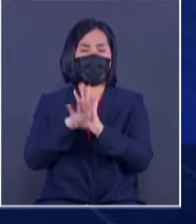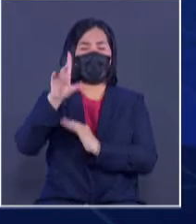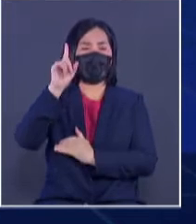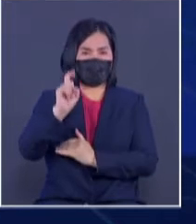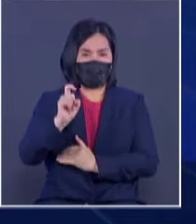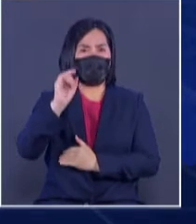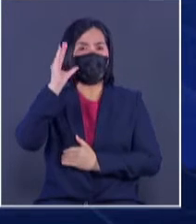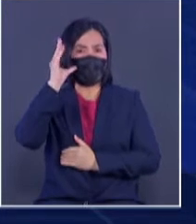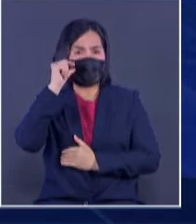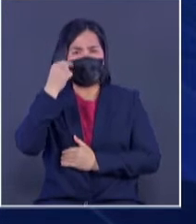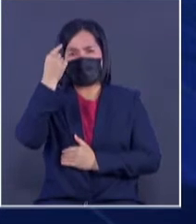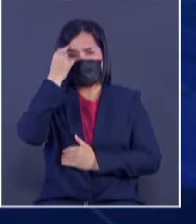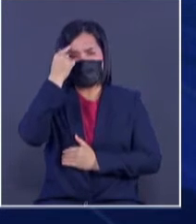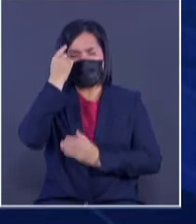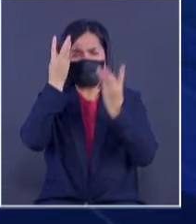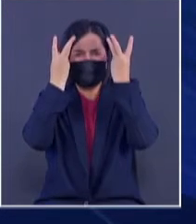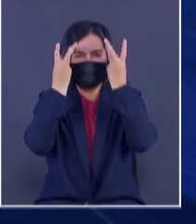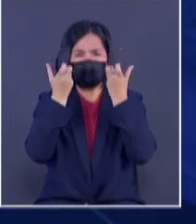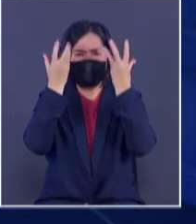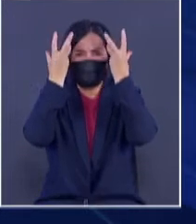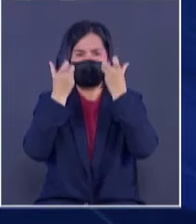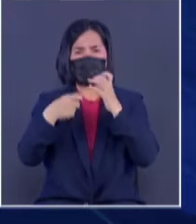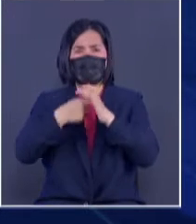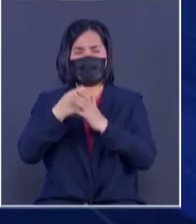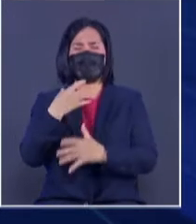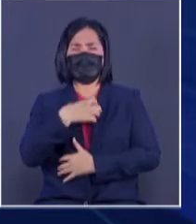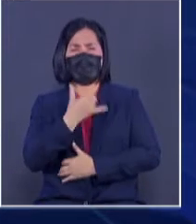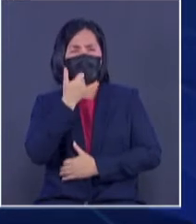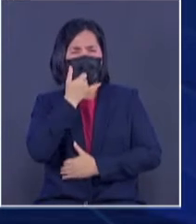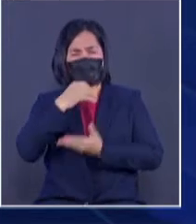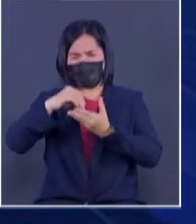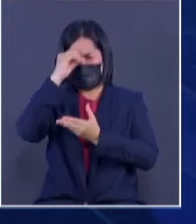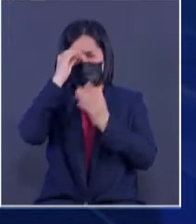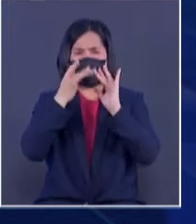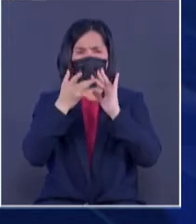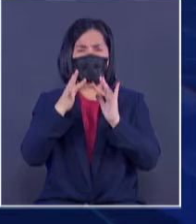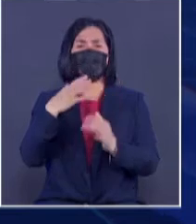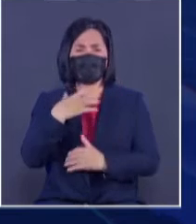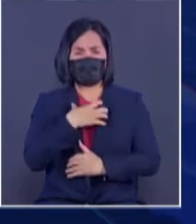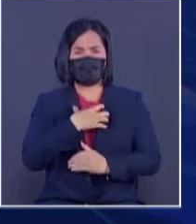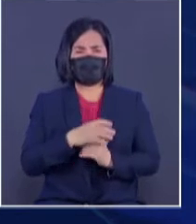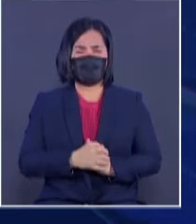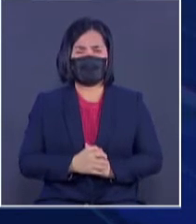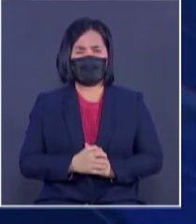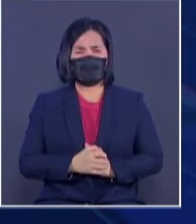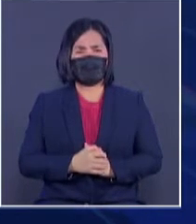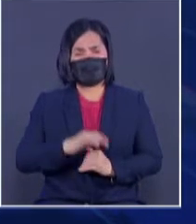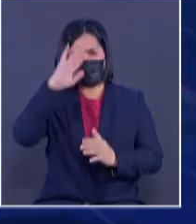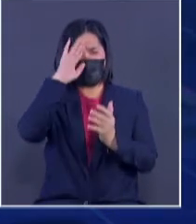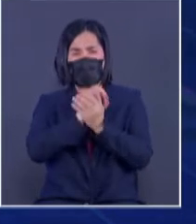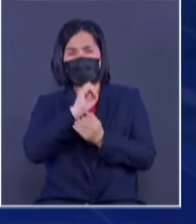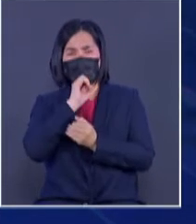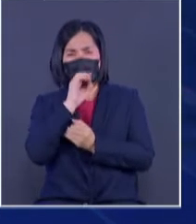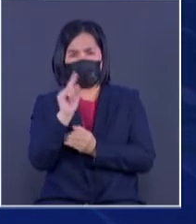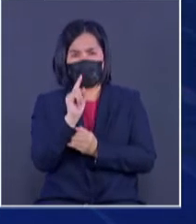งผู้ปกครองเชื่อว่าเด็กมีอาการเครียดเพราะว่าต้องการนำโทรศัพท์มือถือไปใช้เรียนออนไลน์โดยตำรวจระบุนะคะว่าพฤติกรรมดังกล่